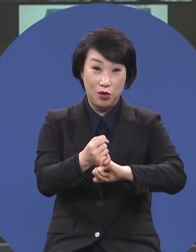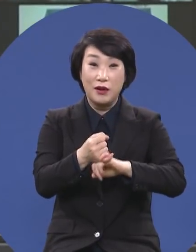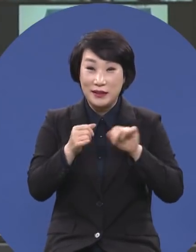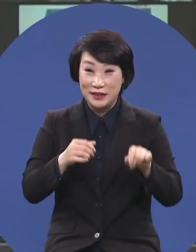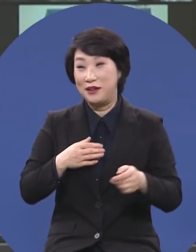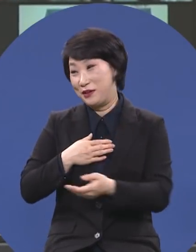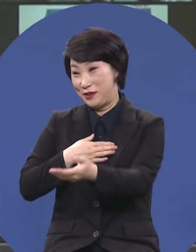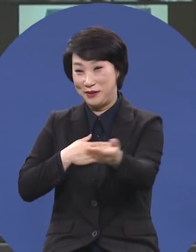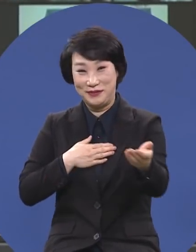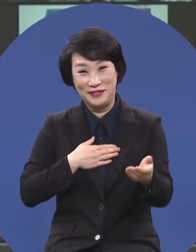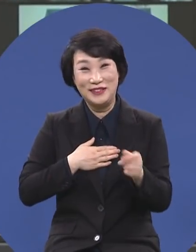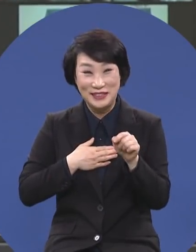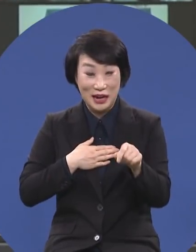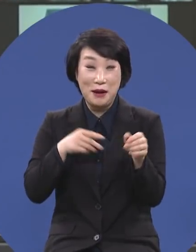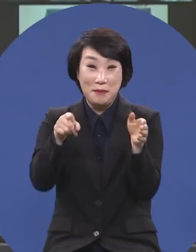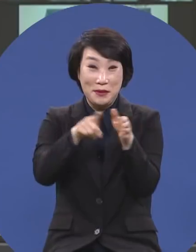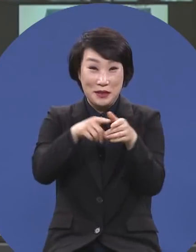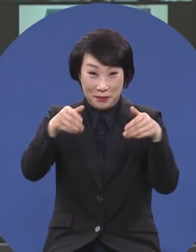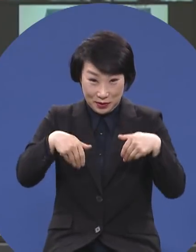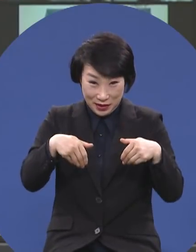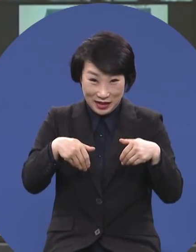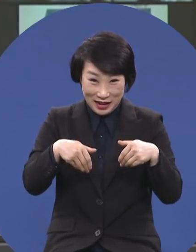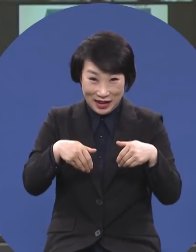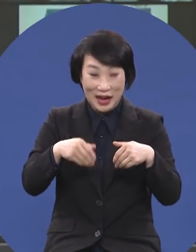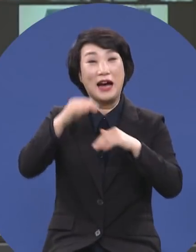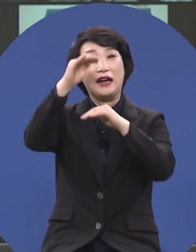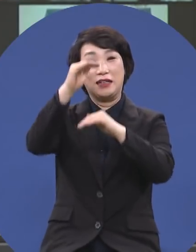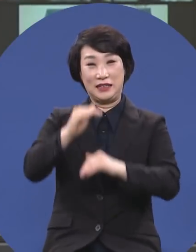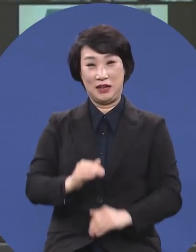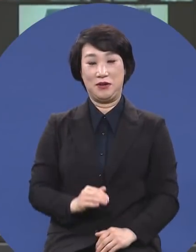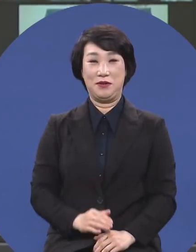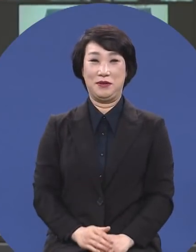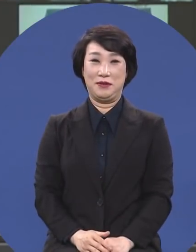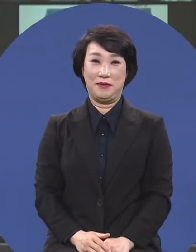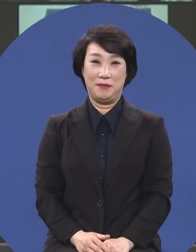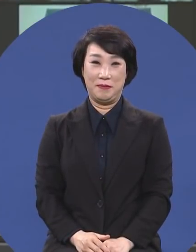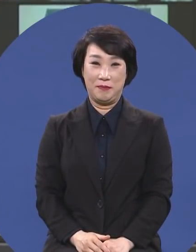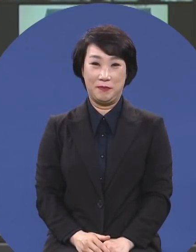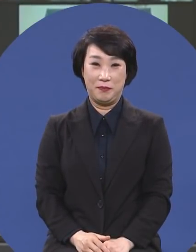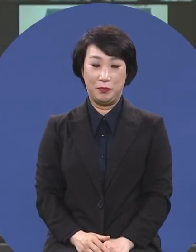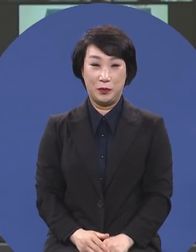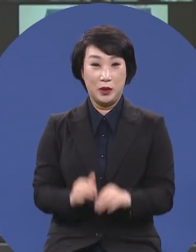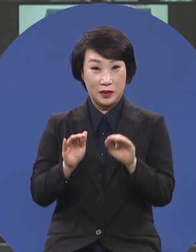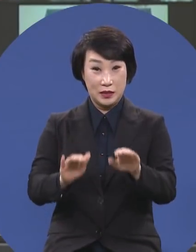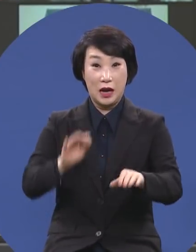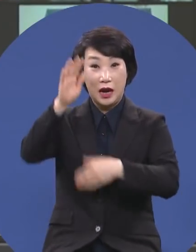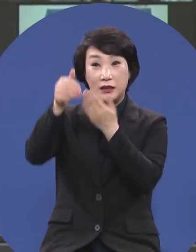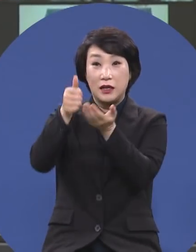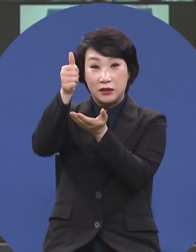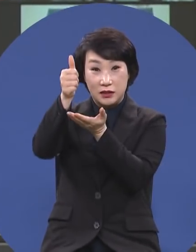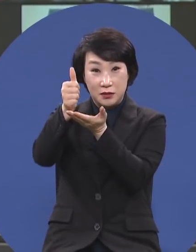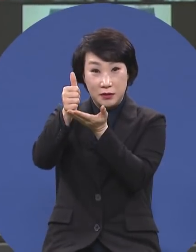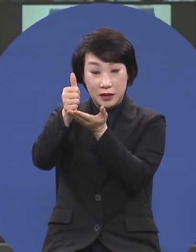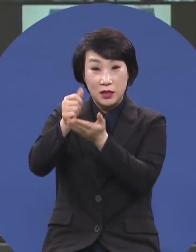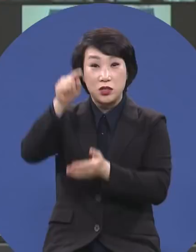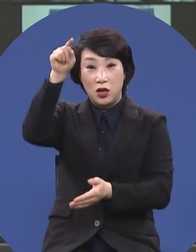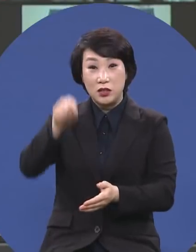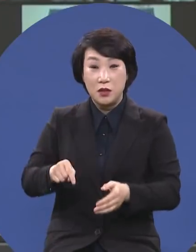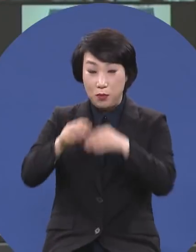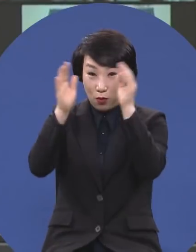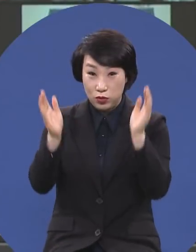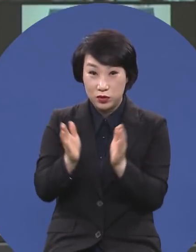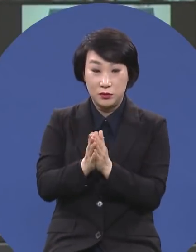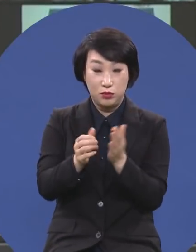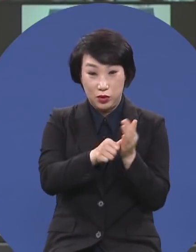사실을 믿어야 할 것이니라 라고 맺습니다. 자, 하나님께서 천지의